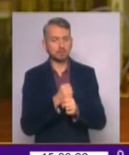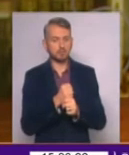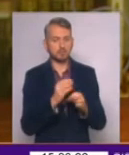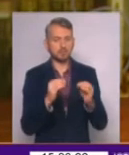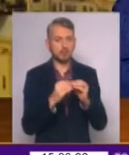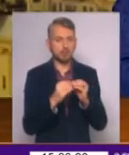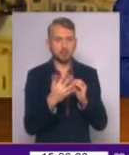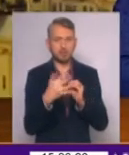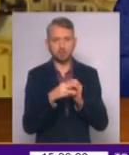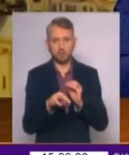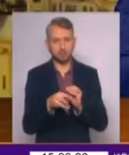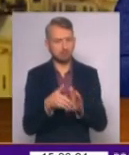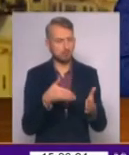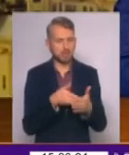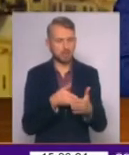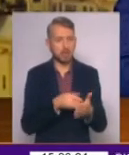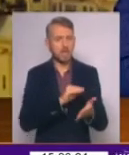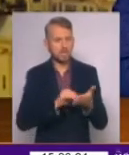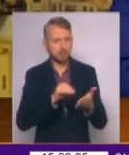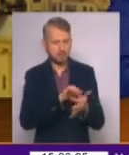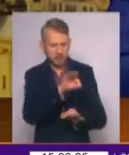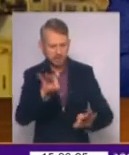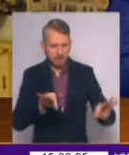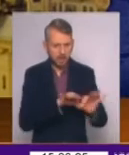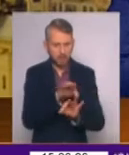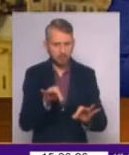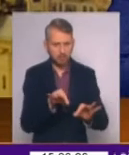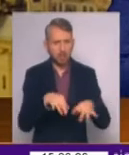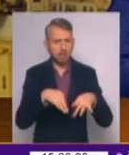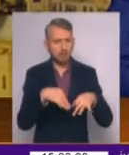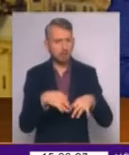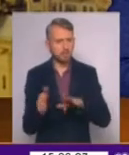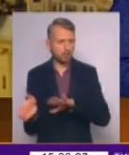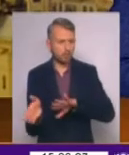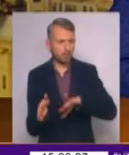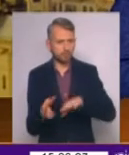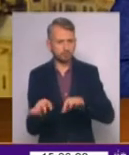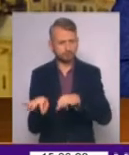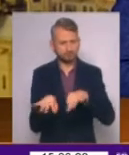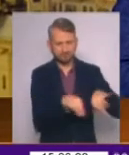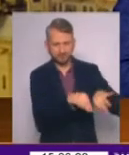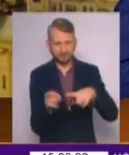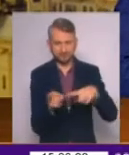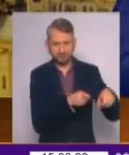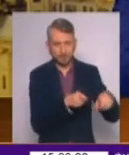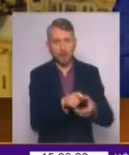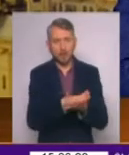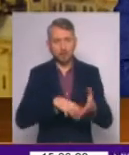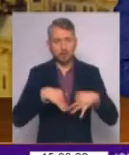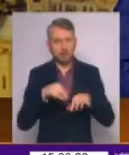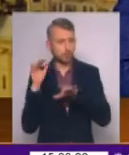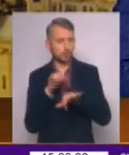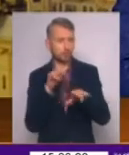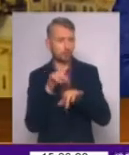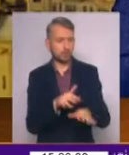максимум 15 хвилин. Написали схему, відтягнули машину на узбіччя, і далі автотранспортний потік